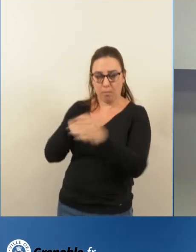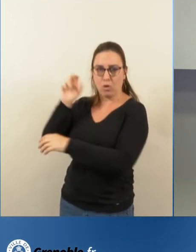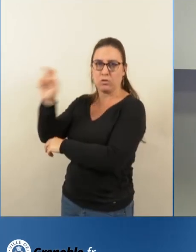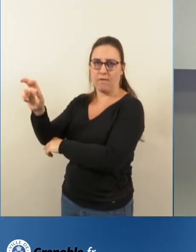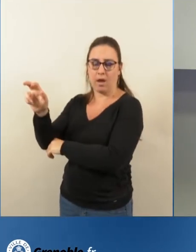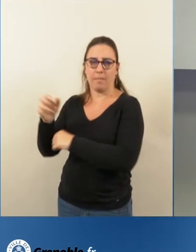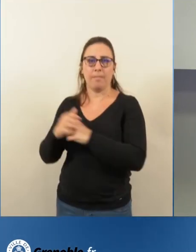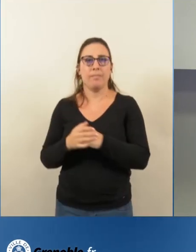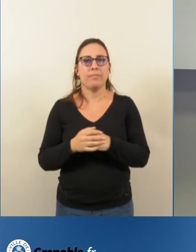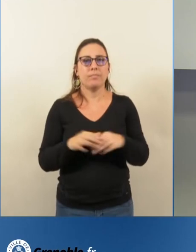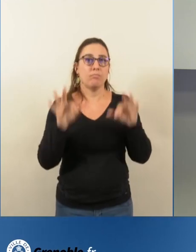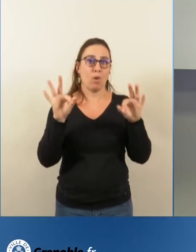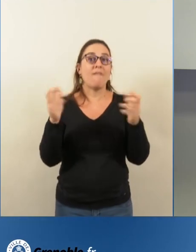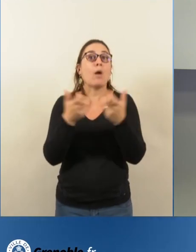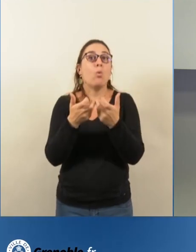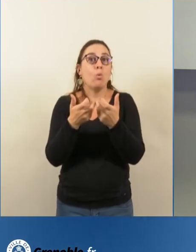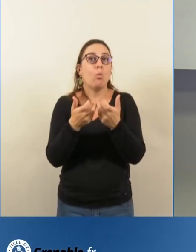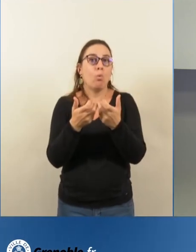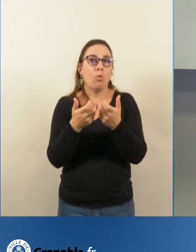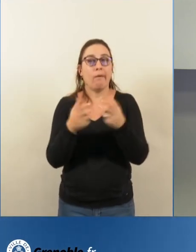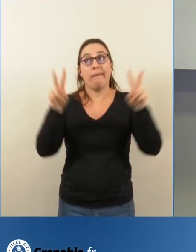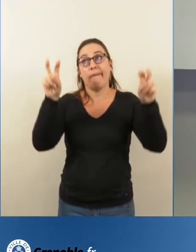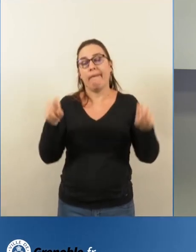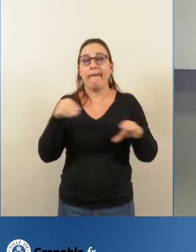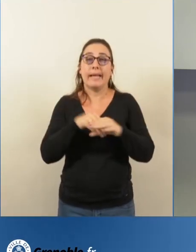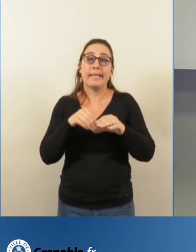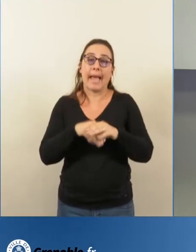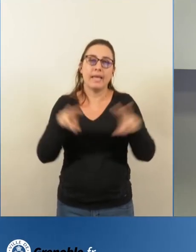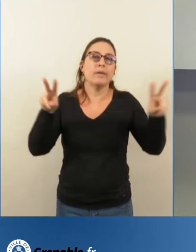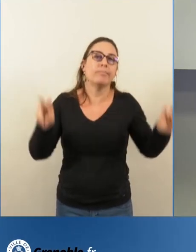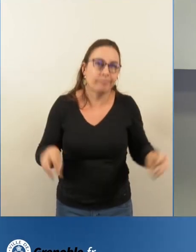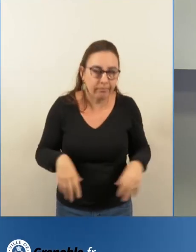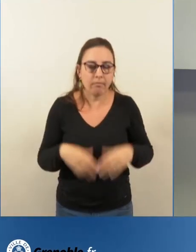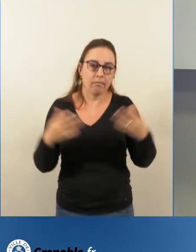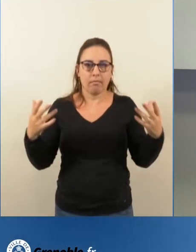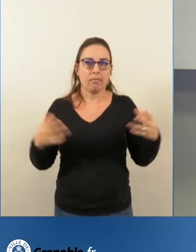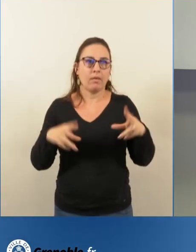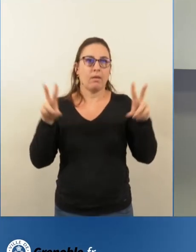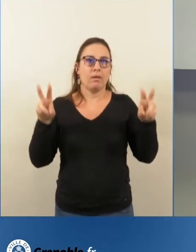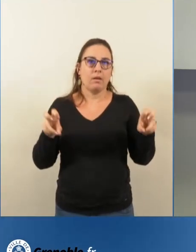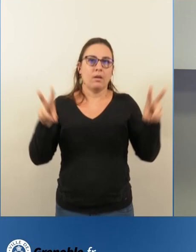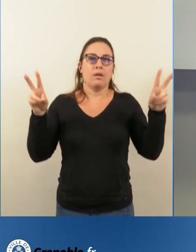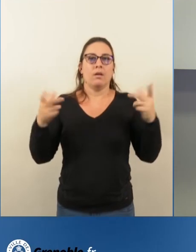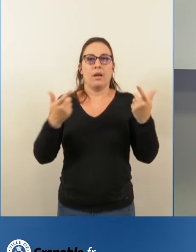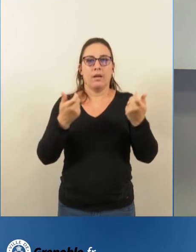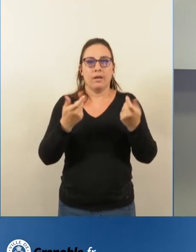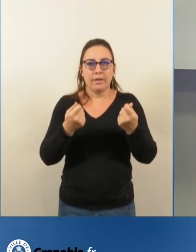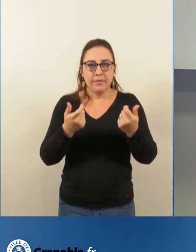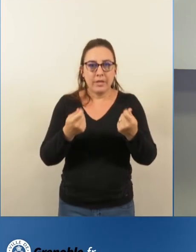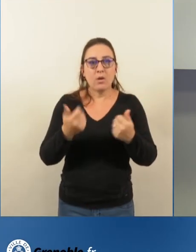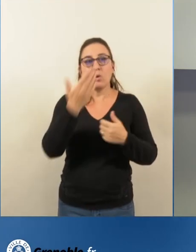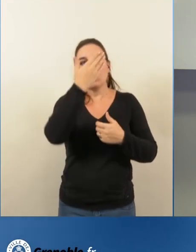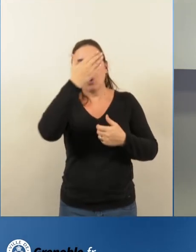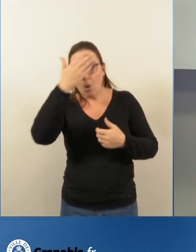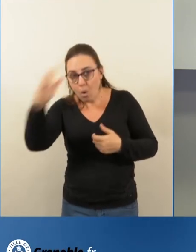en termes de coûts donc nous avons gagné à peu près gagner façon de parler mais on va dire le les finances qui ont été mises par les autres